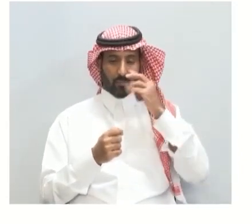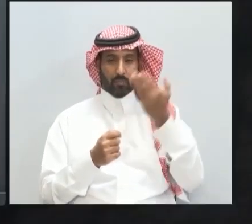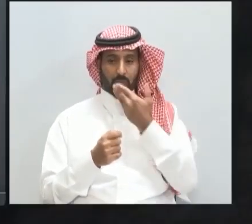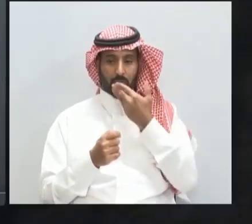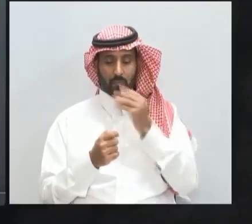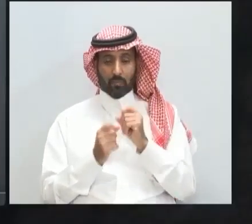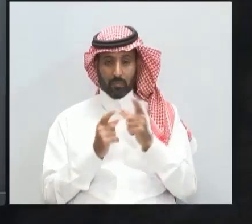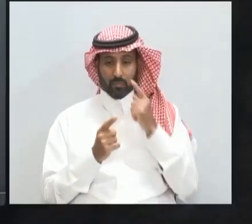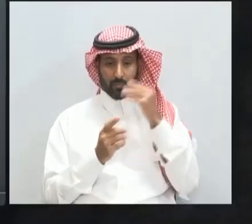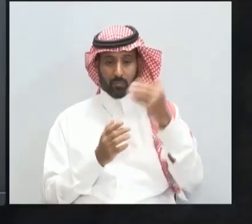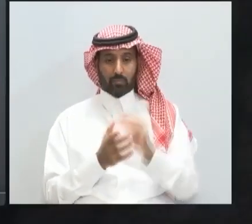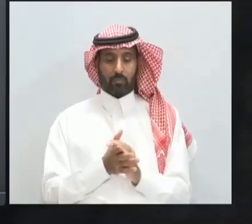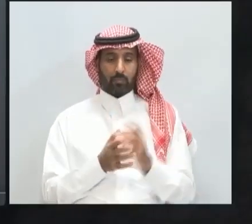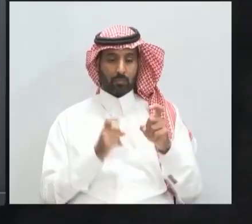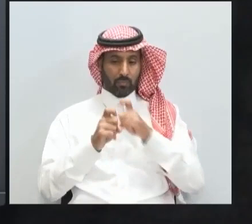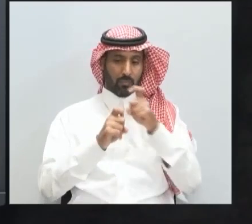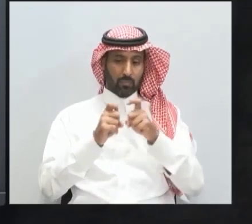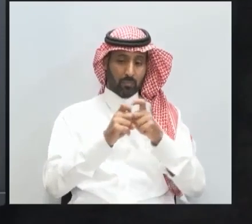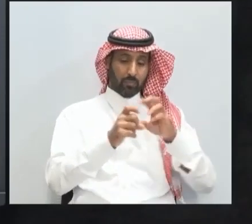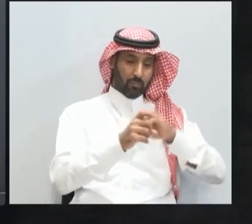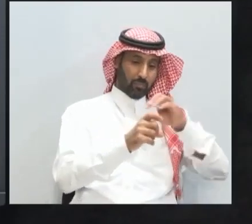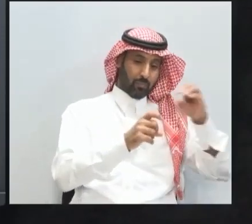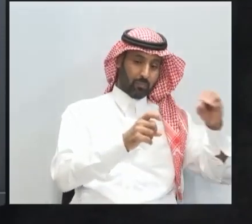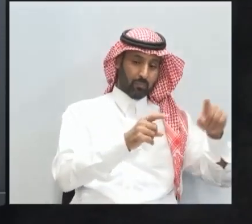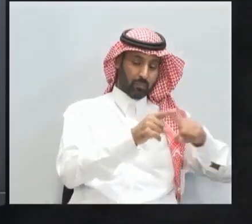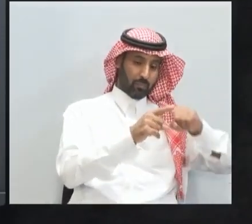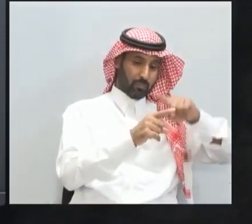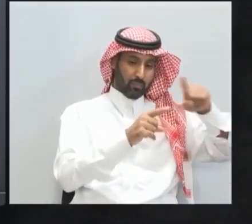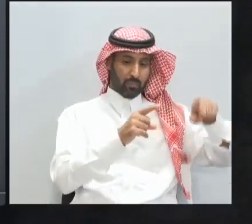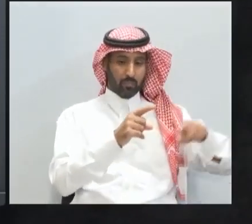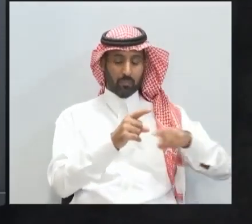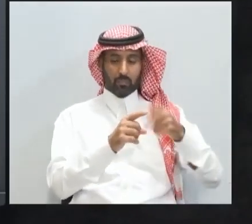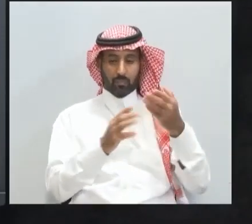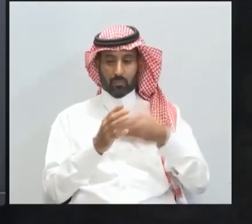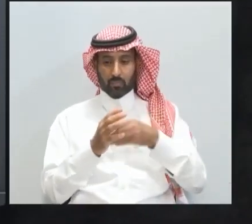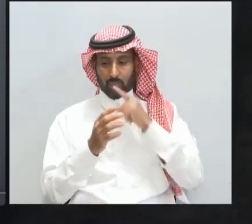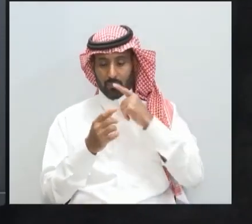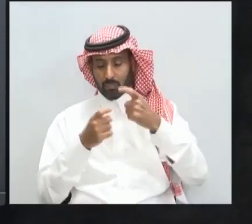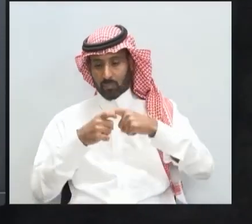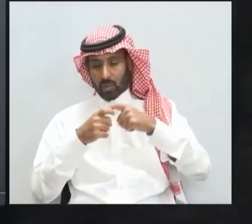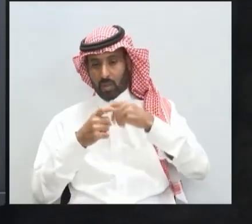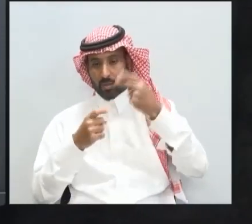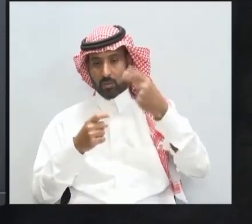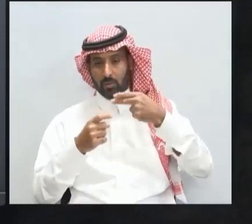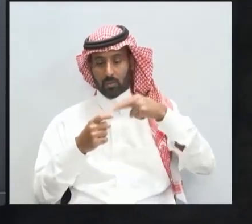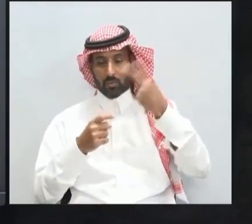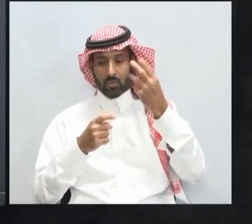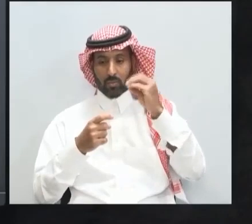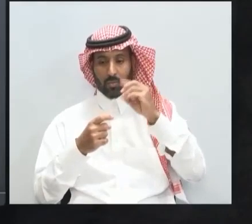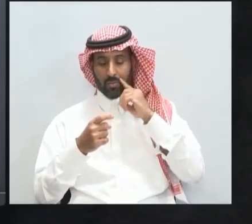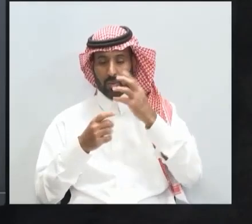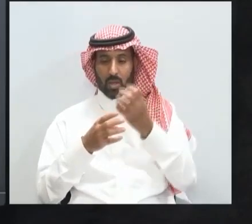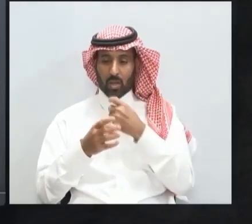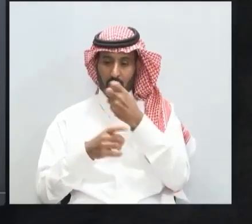تكون اوضح نشاهد هذه الالكترونات انتقلت صارت عبر هذه المسارات ينتهي بها الامر بالالتقاء بالاكسجين اعطت الاكسجين